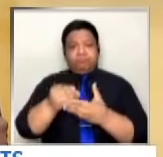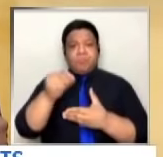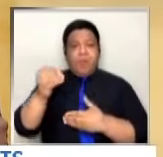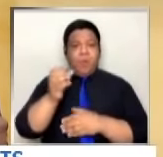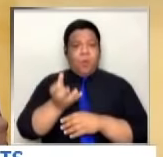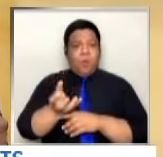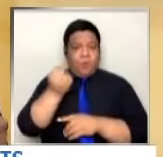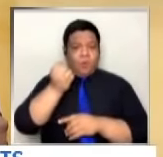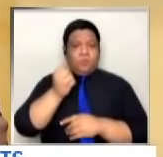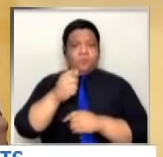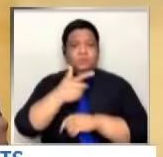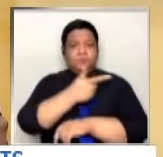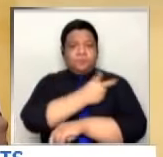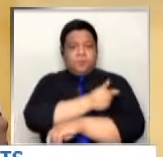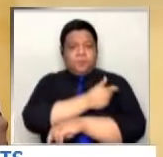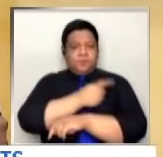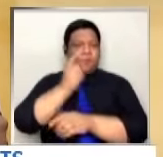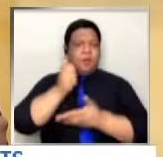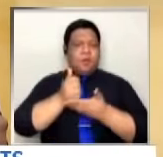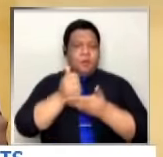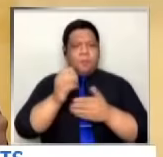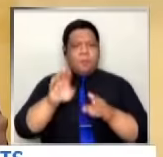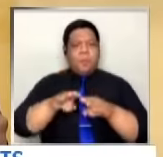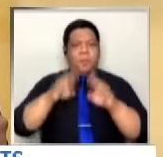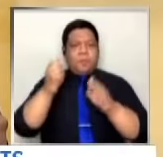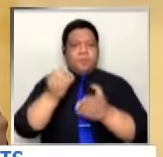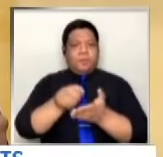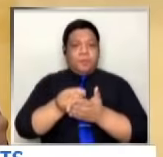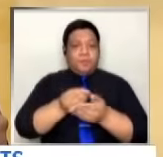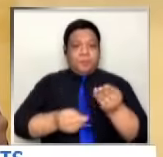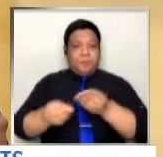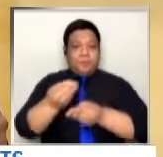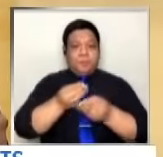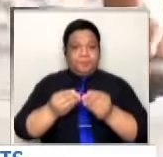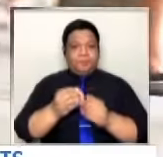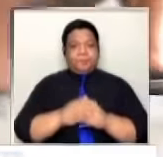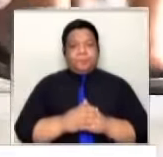pagbubukas ng ekonomiya. Narito ang unang balita ni Joseph Moro.